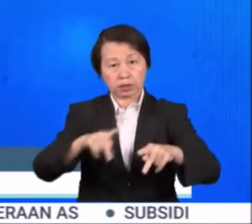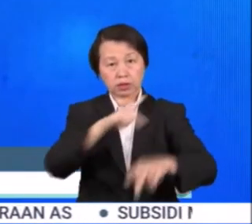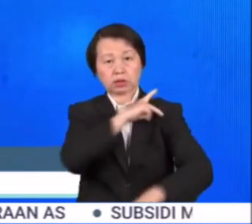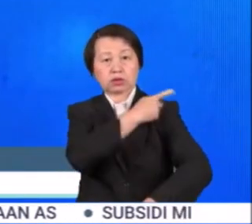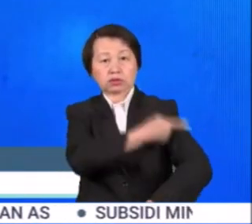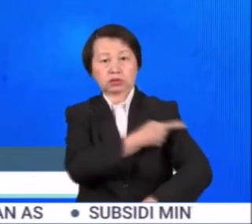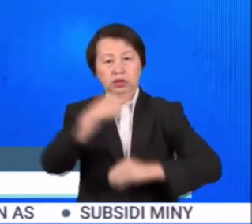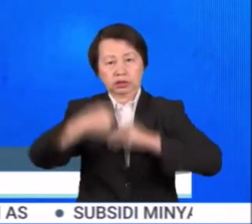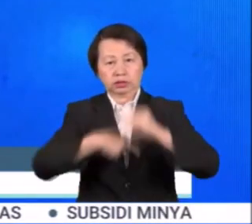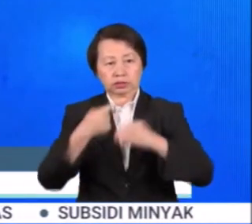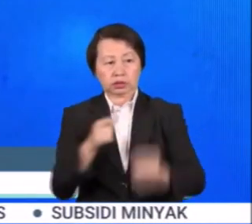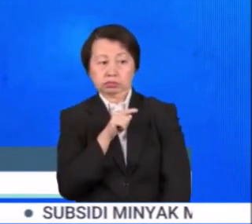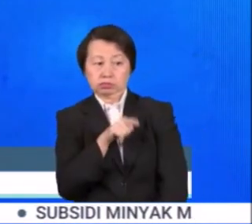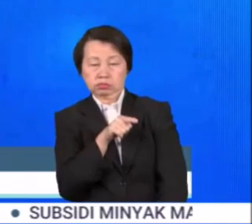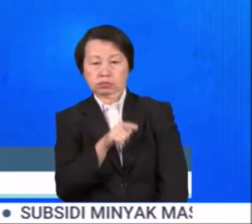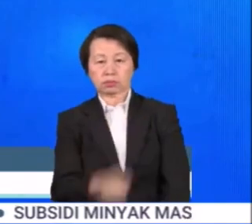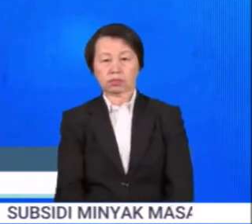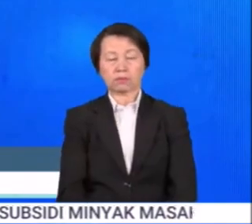berkuasa berkaitan.